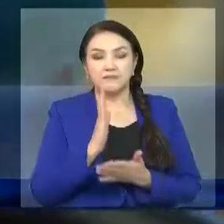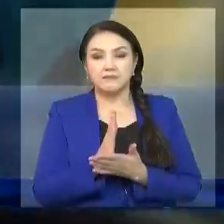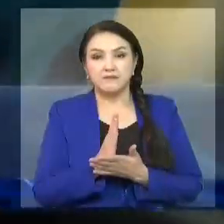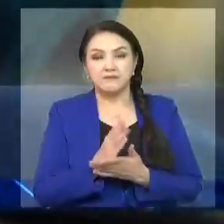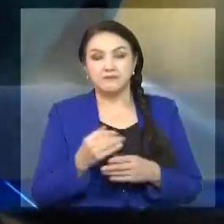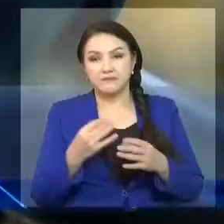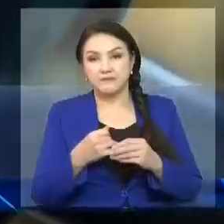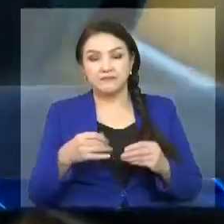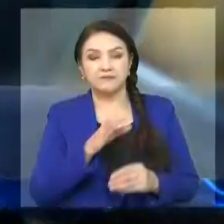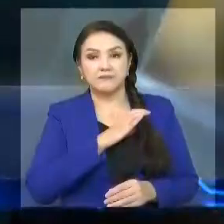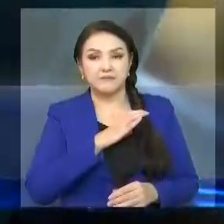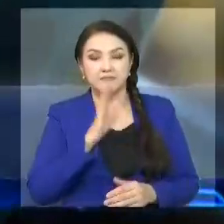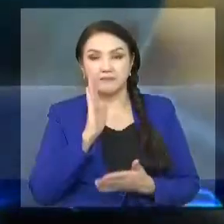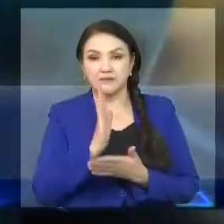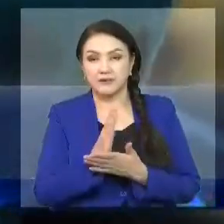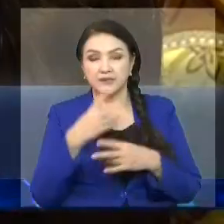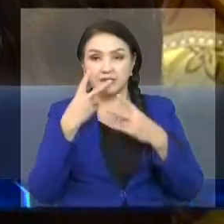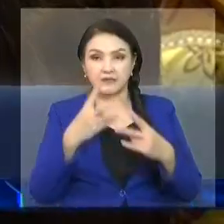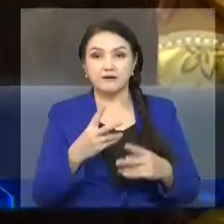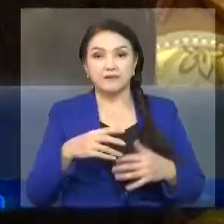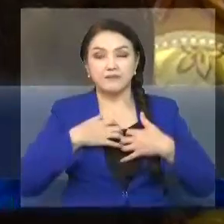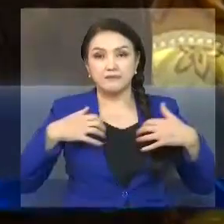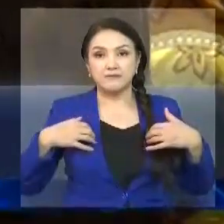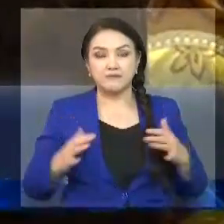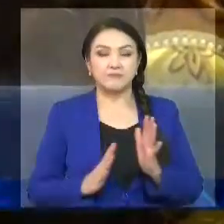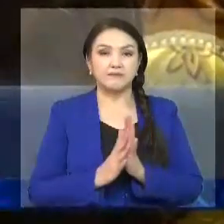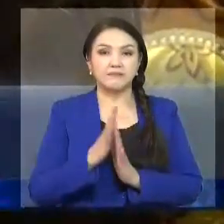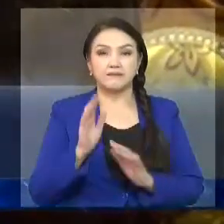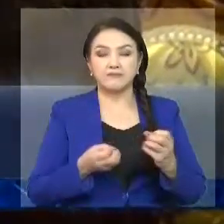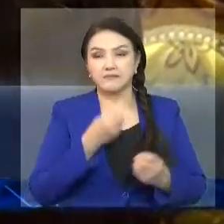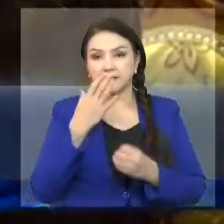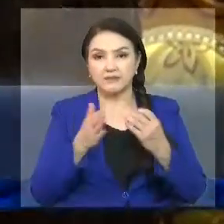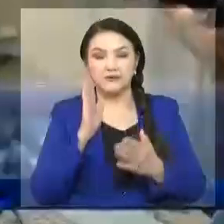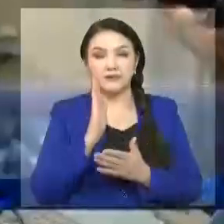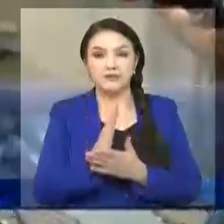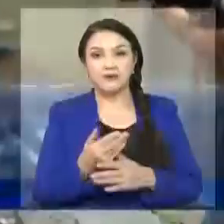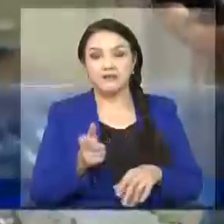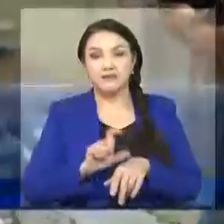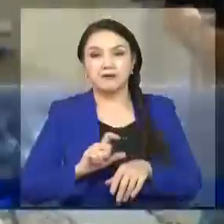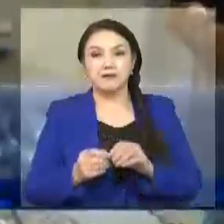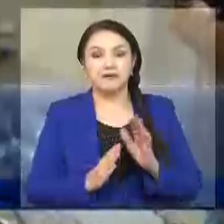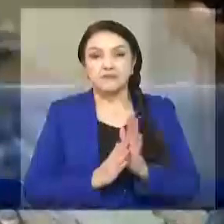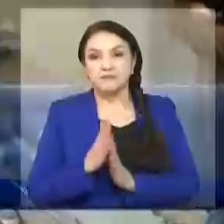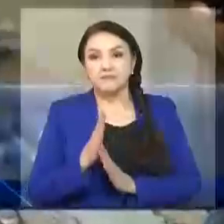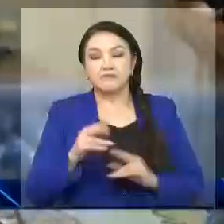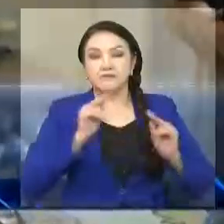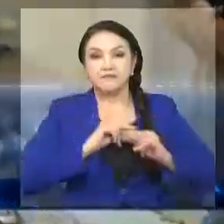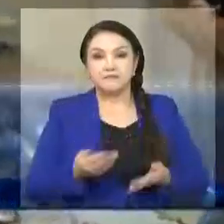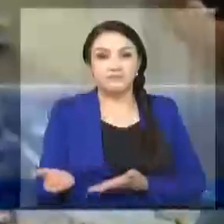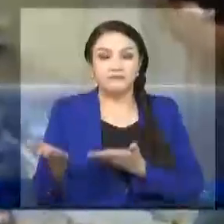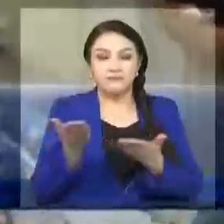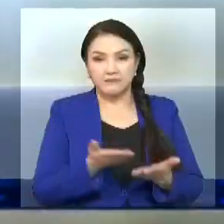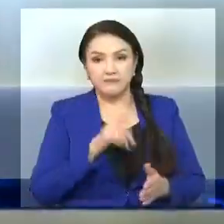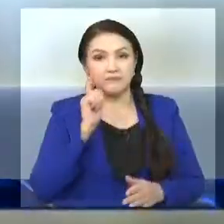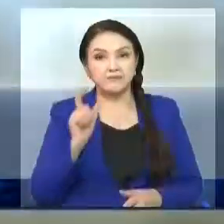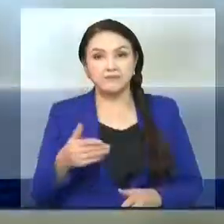плодородные земли, которые позволят повышать показатели в животноводстве и растениеводстве. Конечно, следует решить проблему с кадрами, привлекать молодых специалистов.